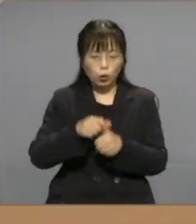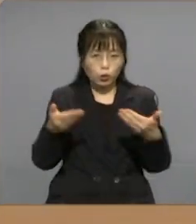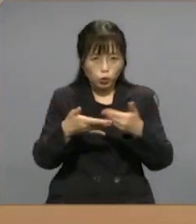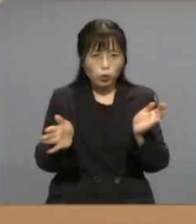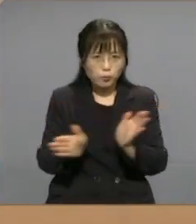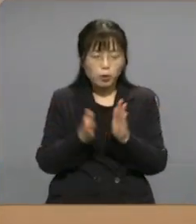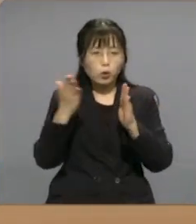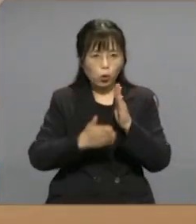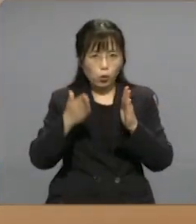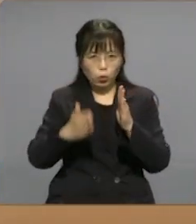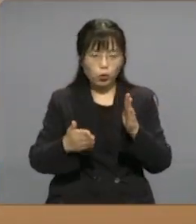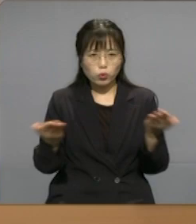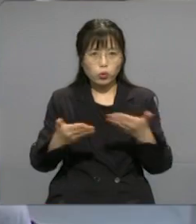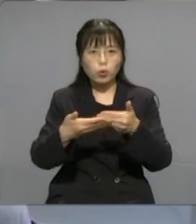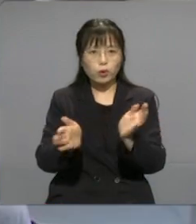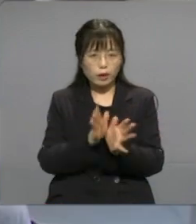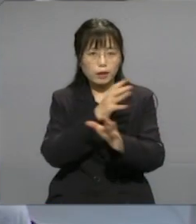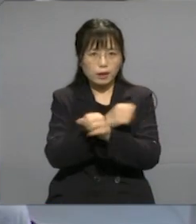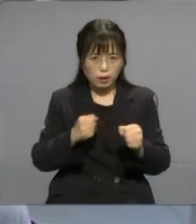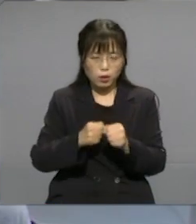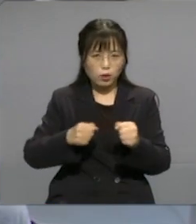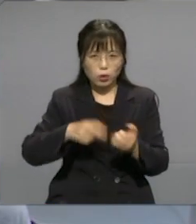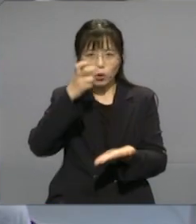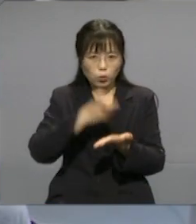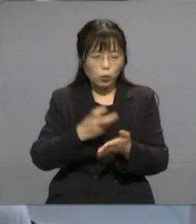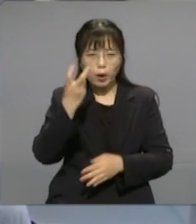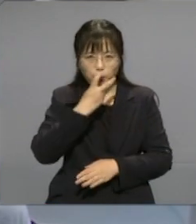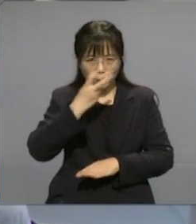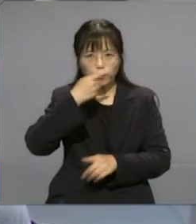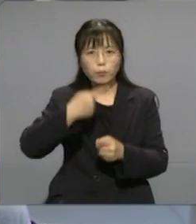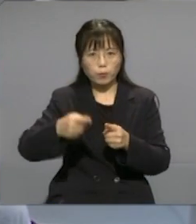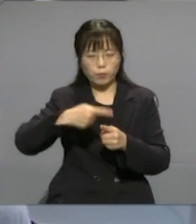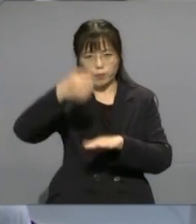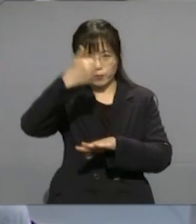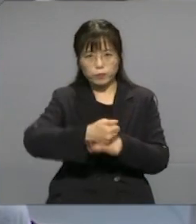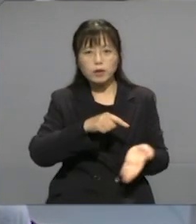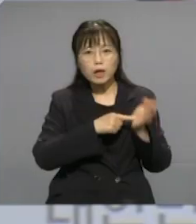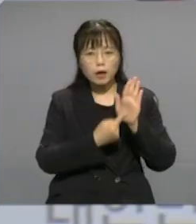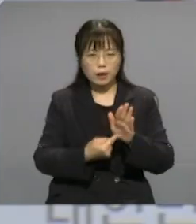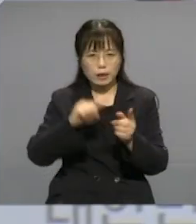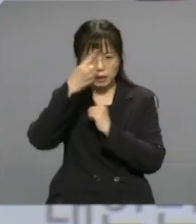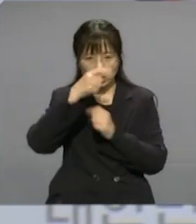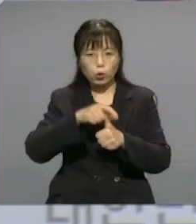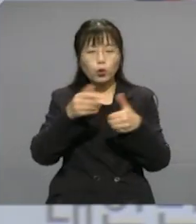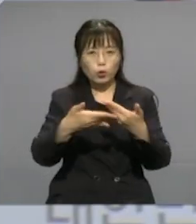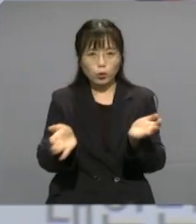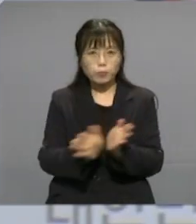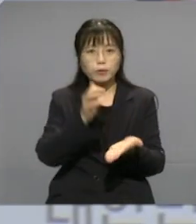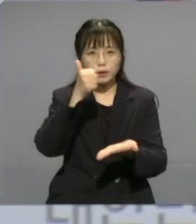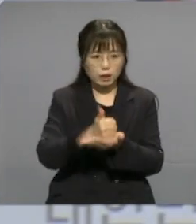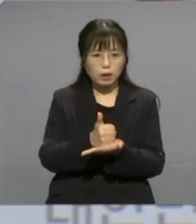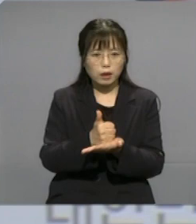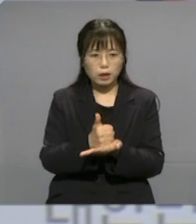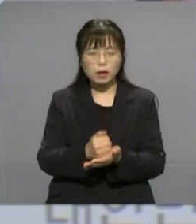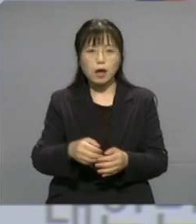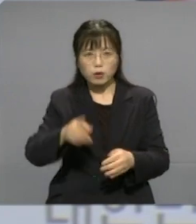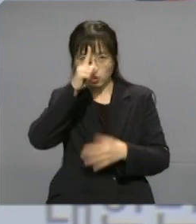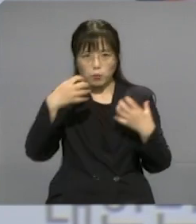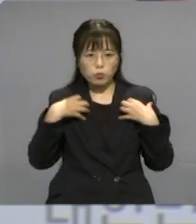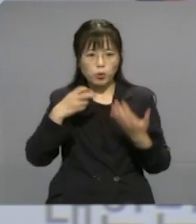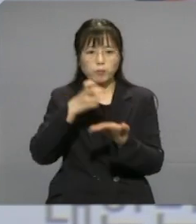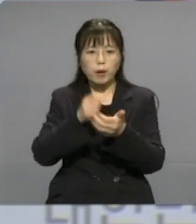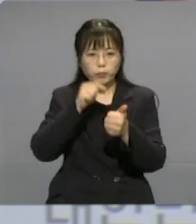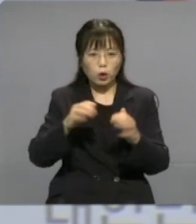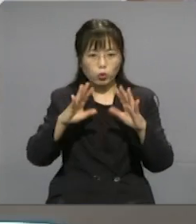고용노동부는 공공부문 노조 단협과 규약을 분석한 결과를 발표했습니다. 이정식 고용노동부 장관은 정부는